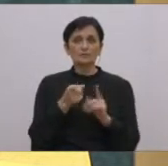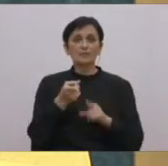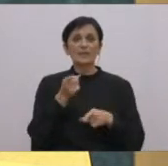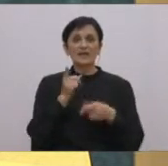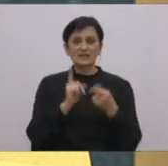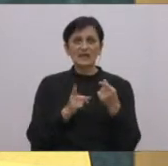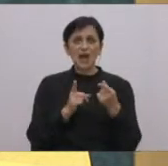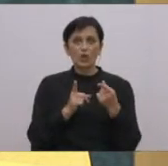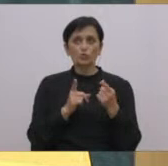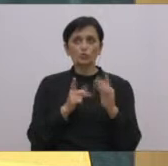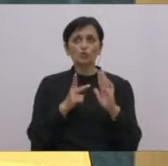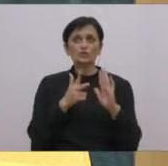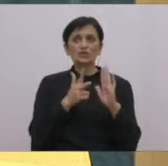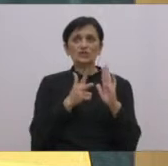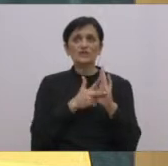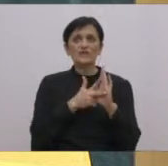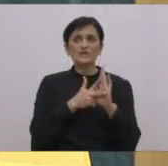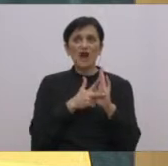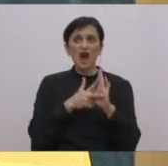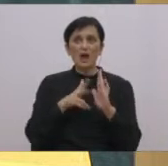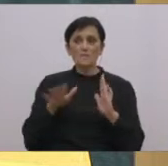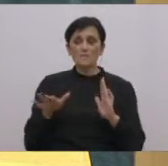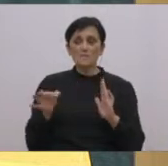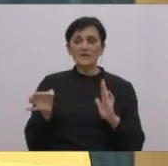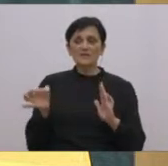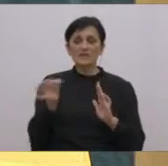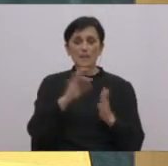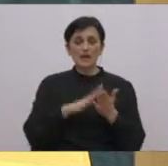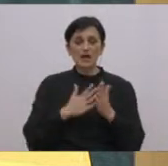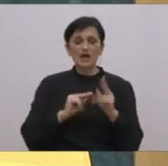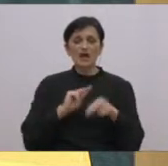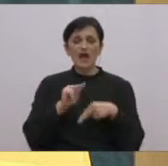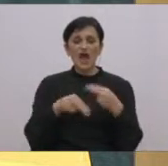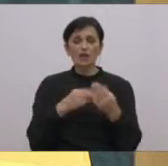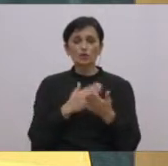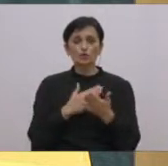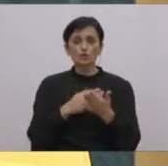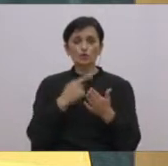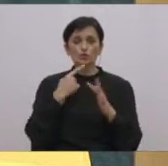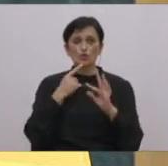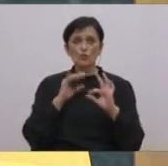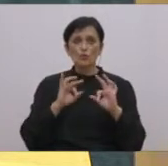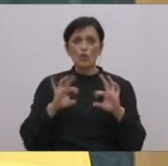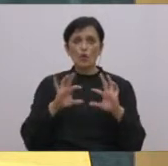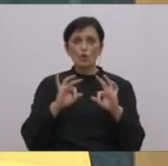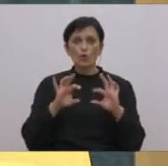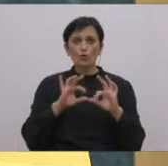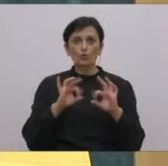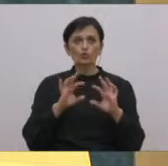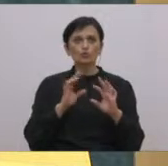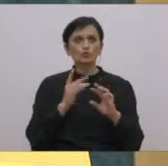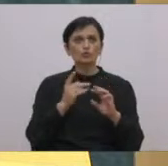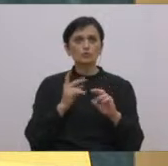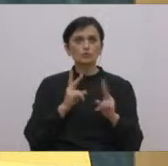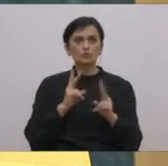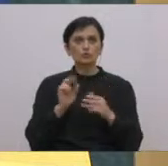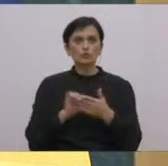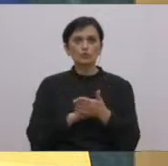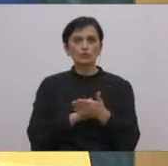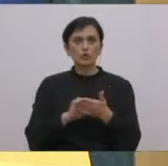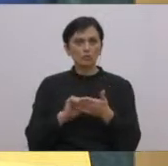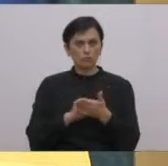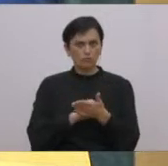რეალურად რვა მდებარეობაზე უკვე ხელშეკრულება გაფორმებულია და როგორც მოგახსენეთ, შესაბამისი უკვე კონცეფტუალური დოკუმენტების